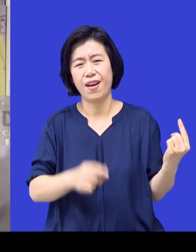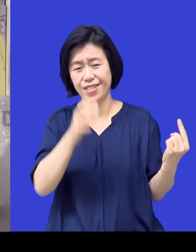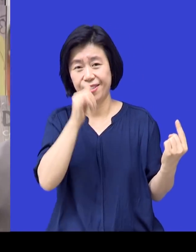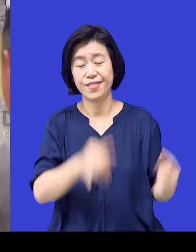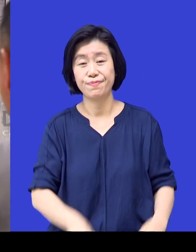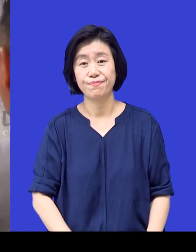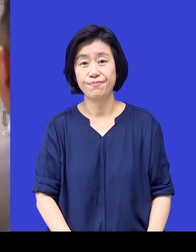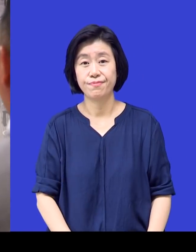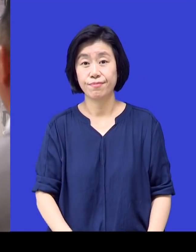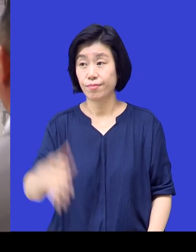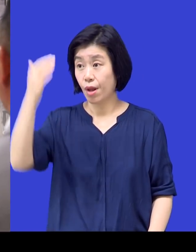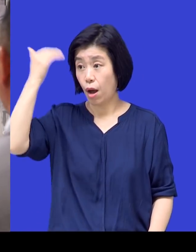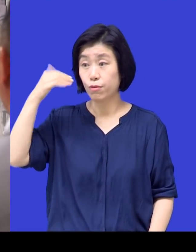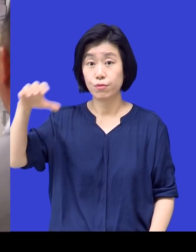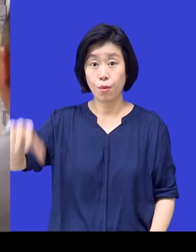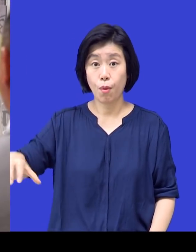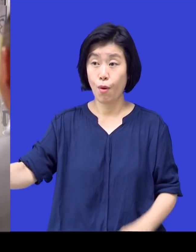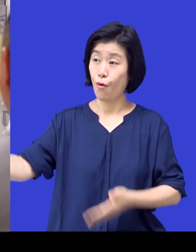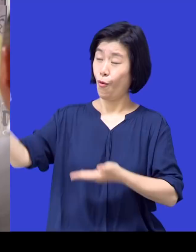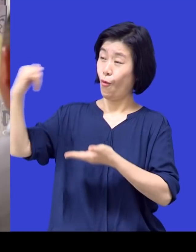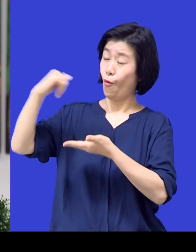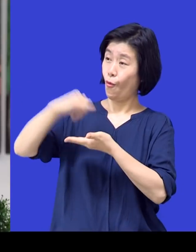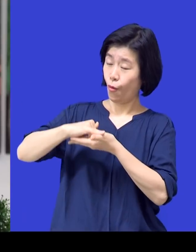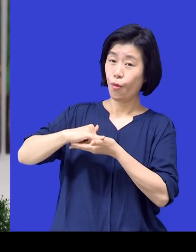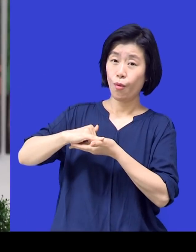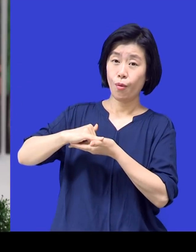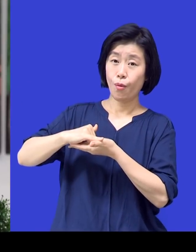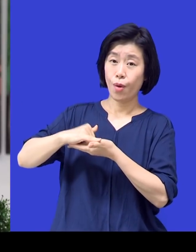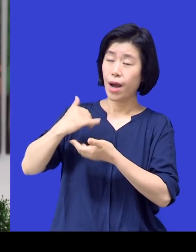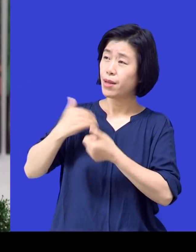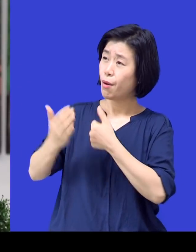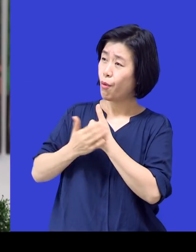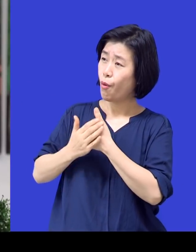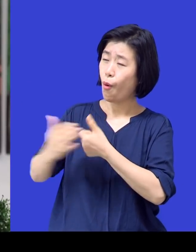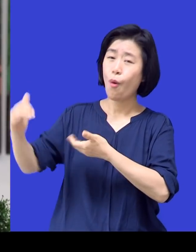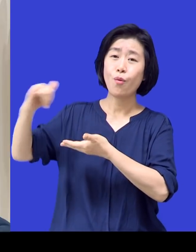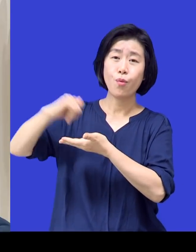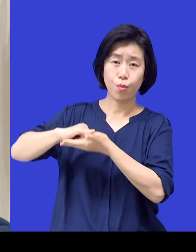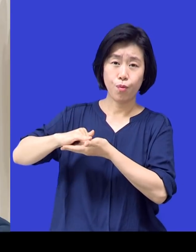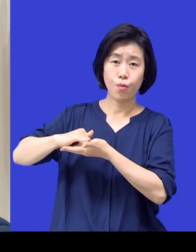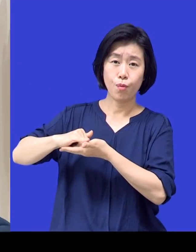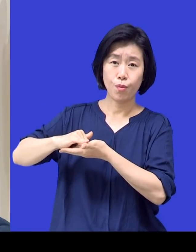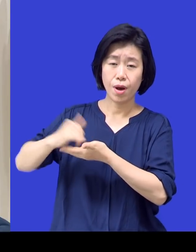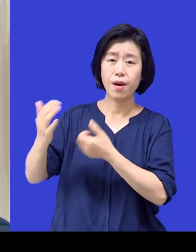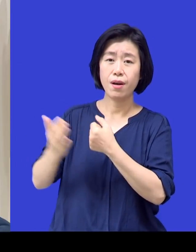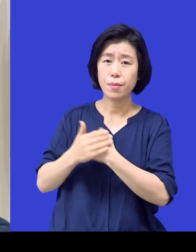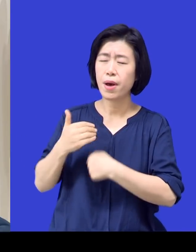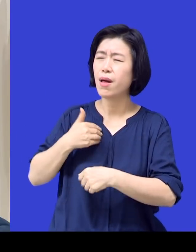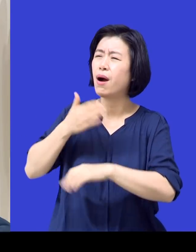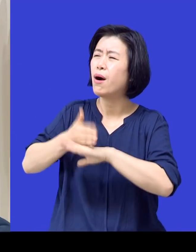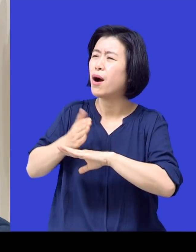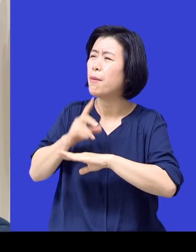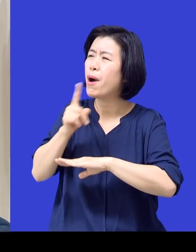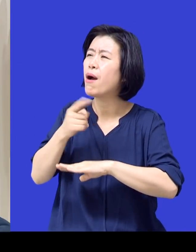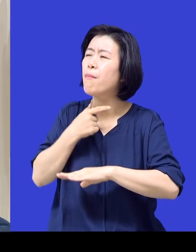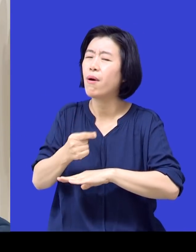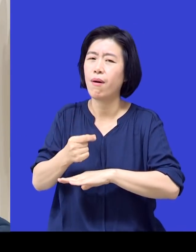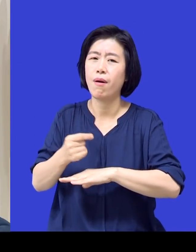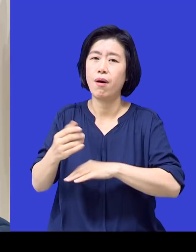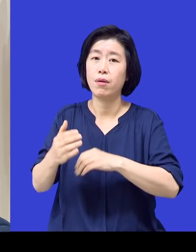한국에서 후원을 하는 후원자가 왔다는 것에. 또 나타났는데